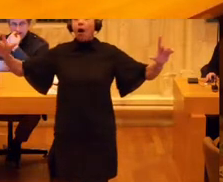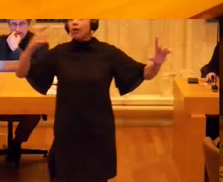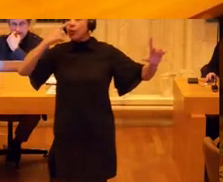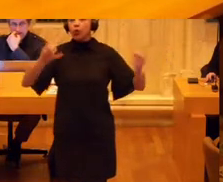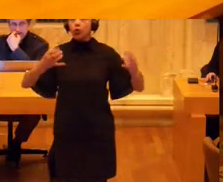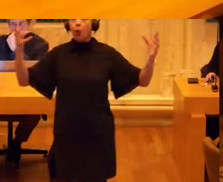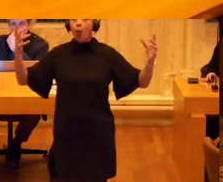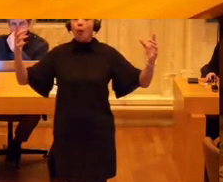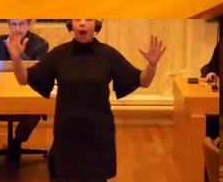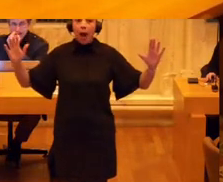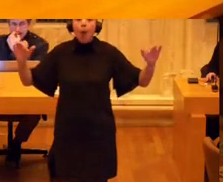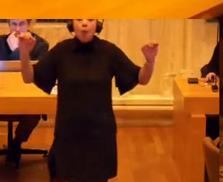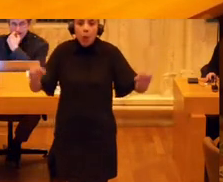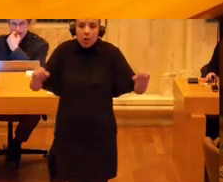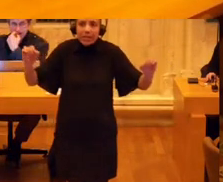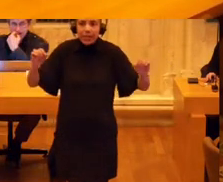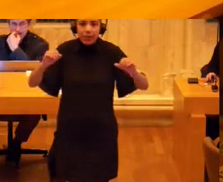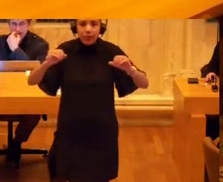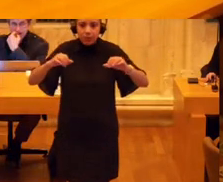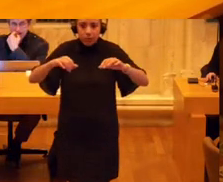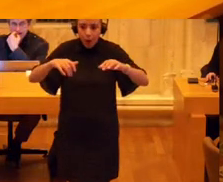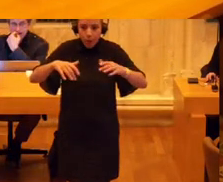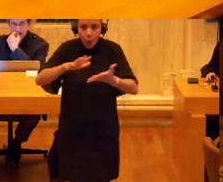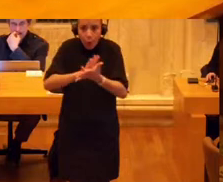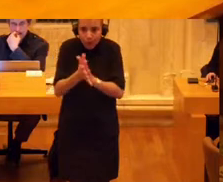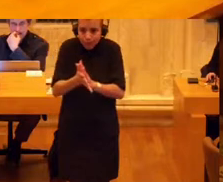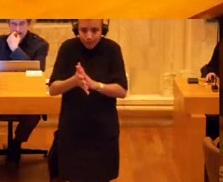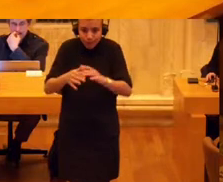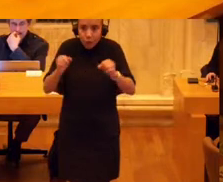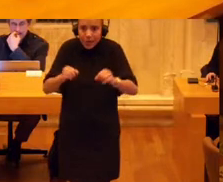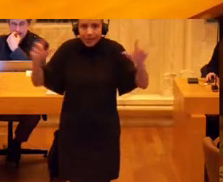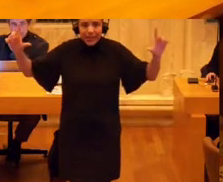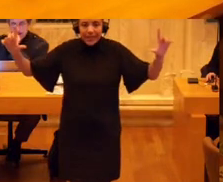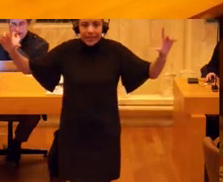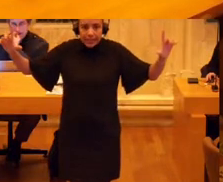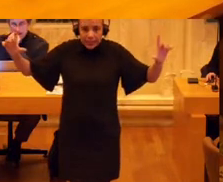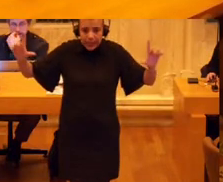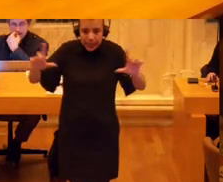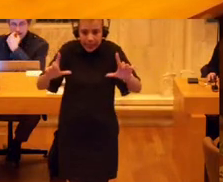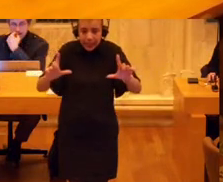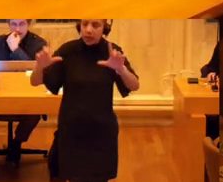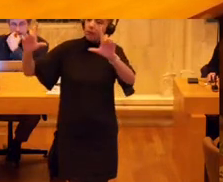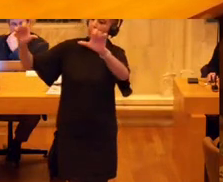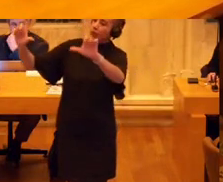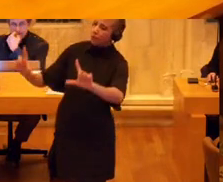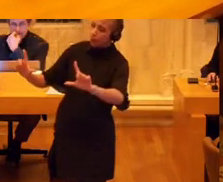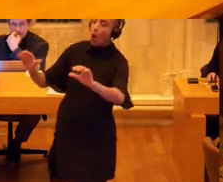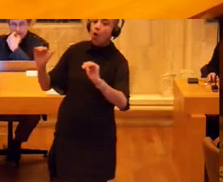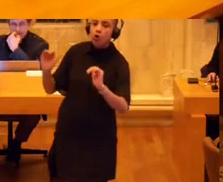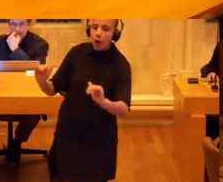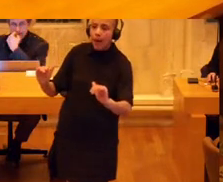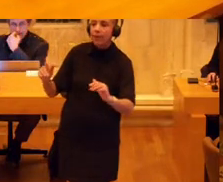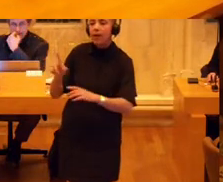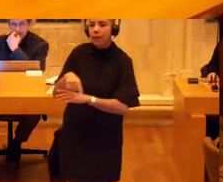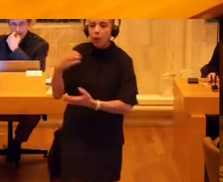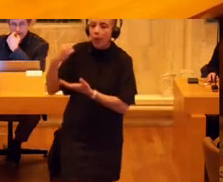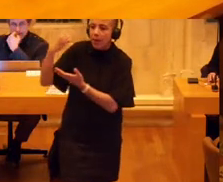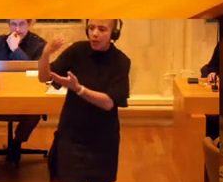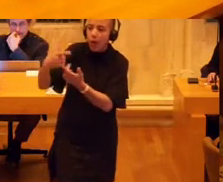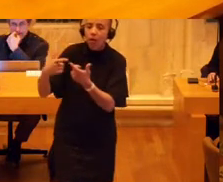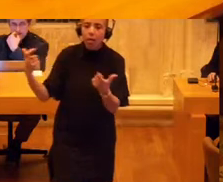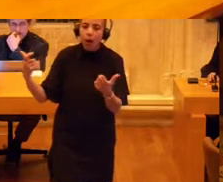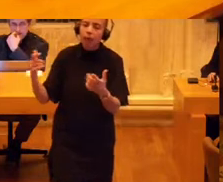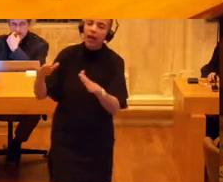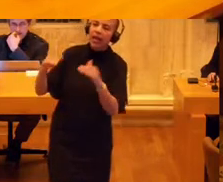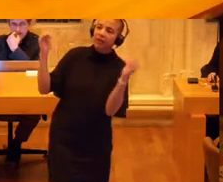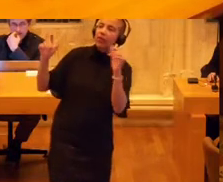en jeu patrimoniaux. C'est en tout cas le travail qui a été réalisé. Par rapport aux moyens,